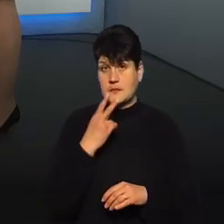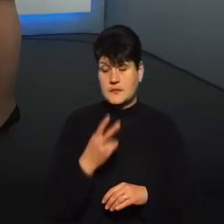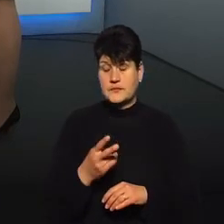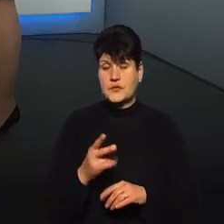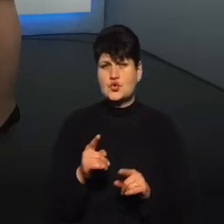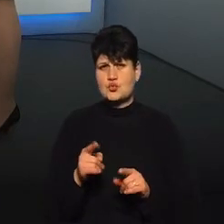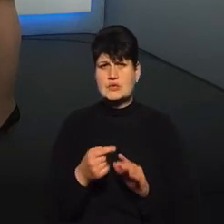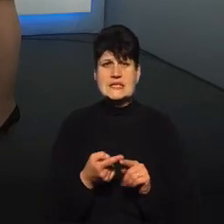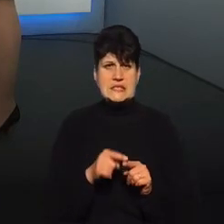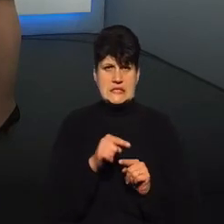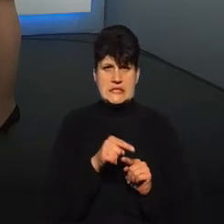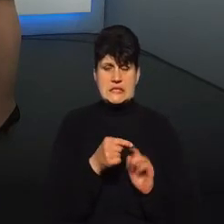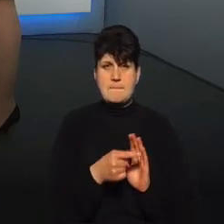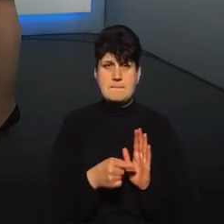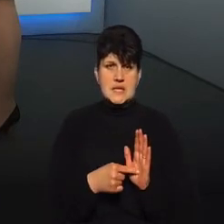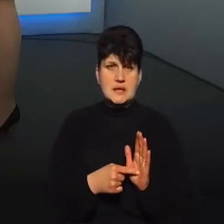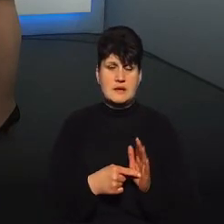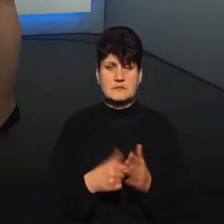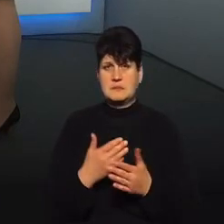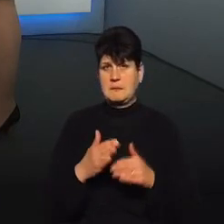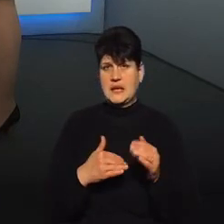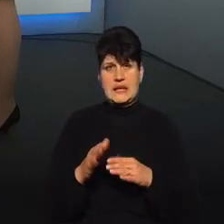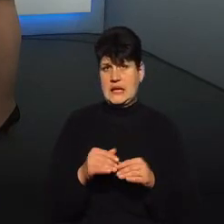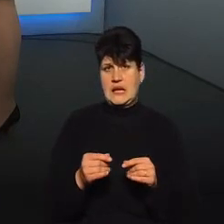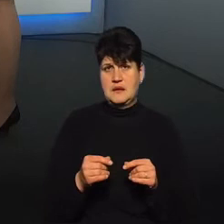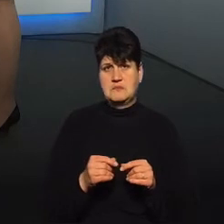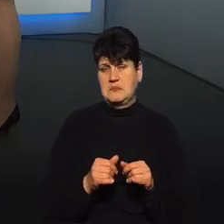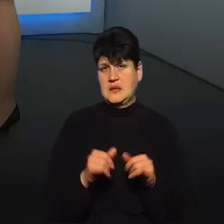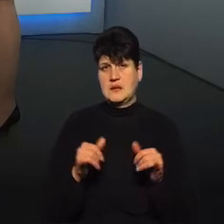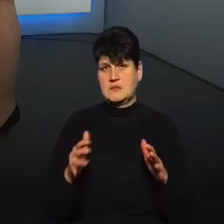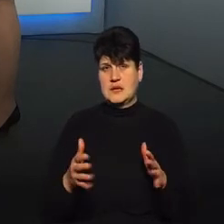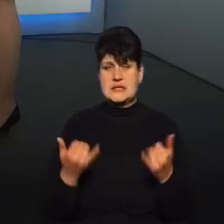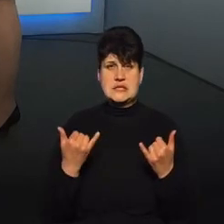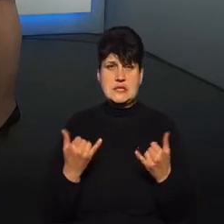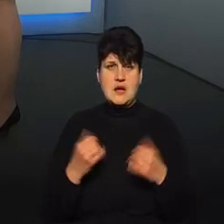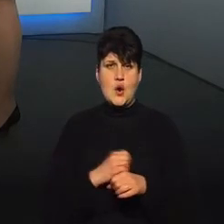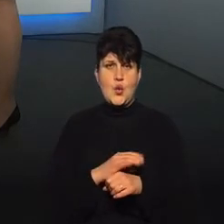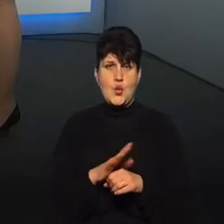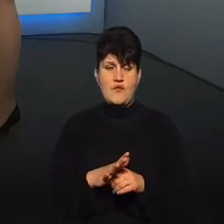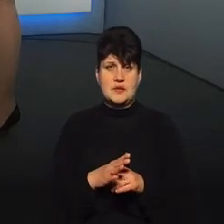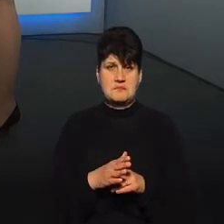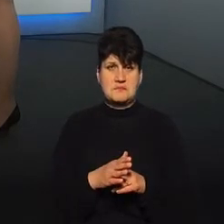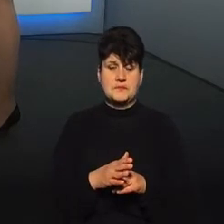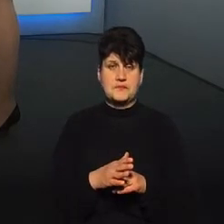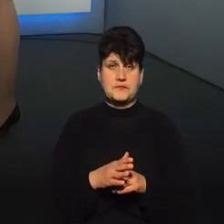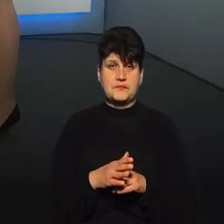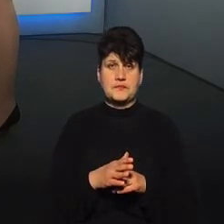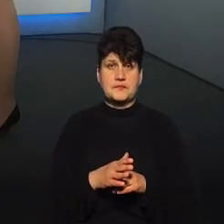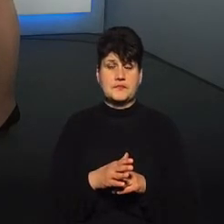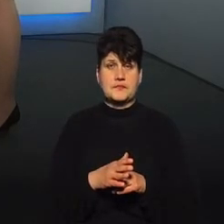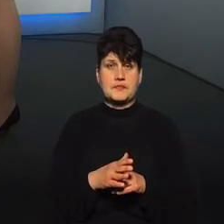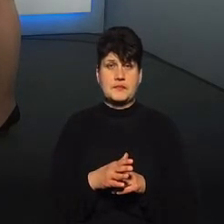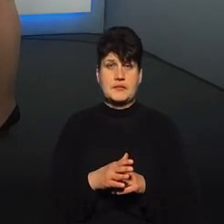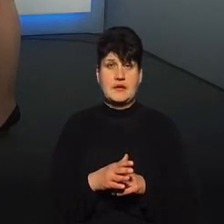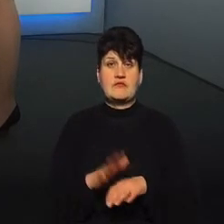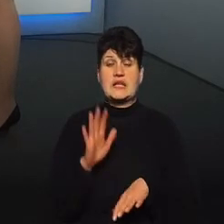питання майже не піднімались ніколи. Зараз ковід якби загострив ці всі речі. І в наказі